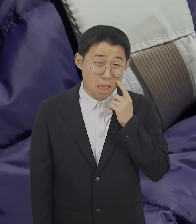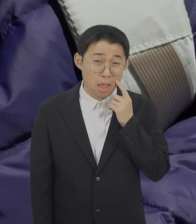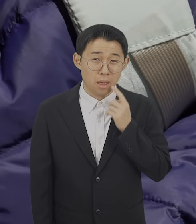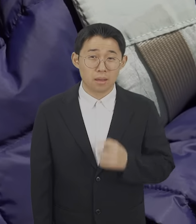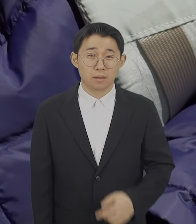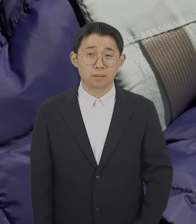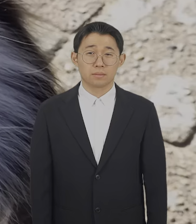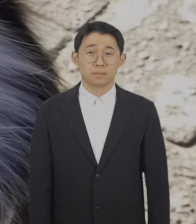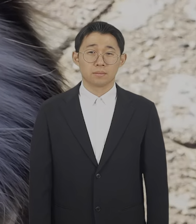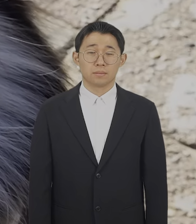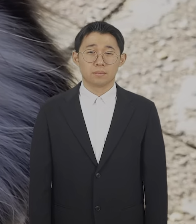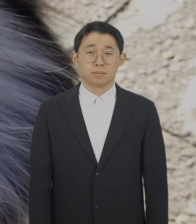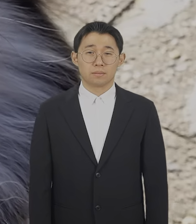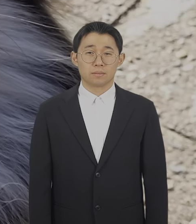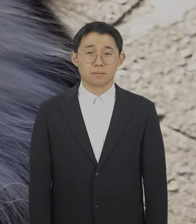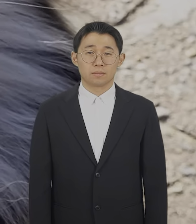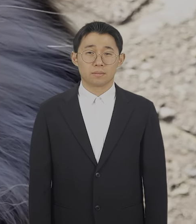만져봐야지.